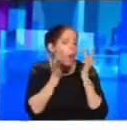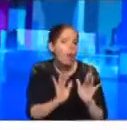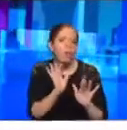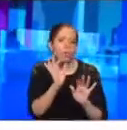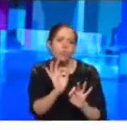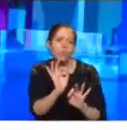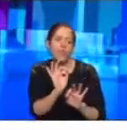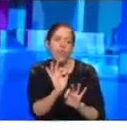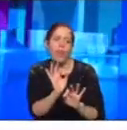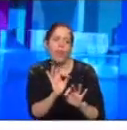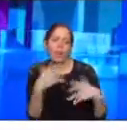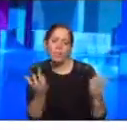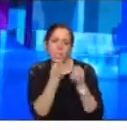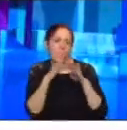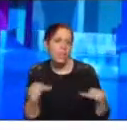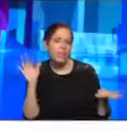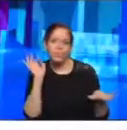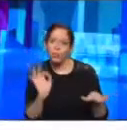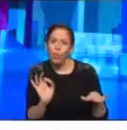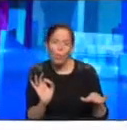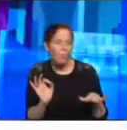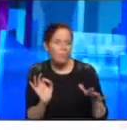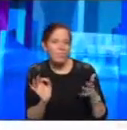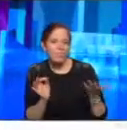בשביל להציל את הילדים שלו.